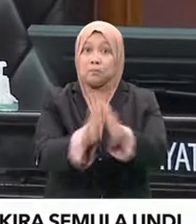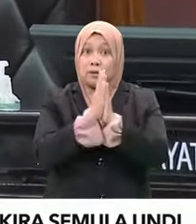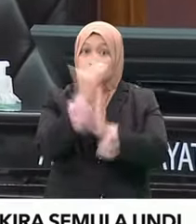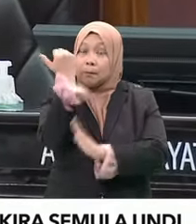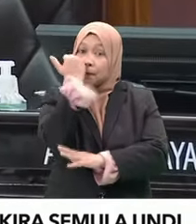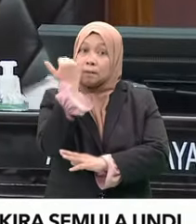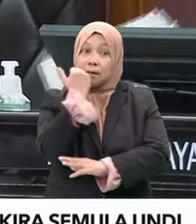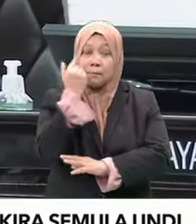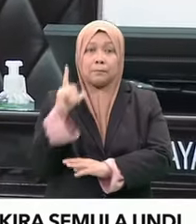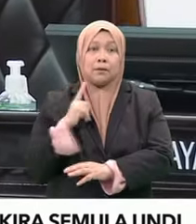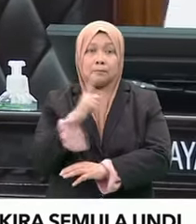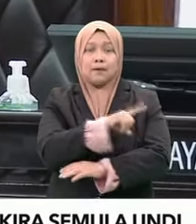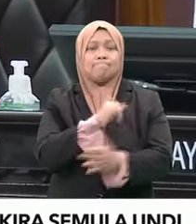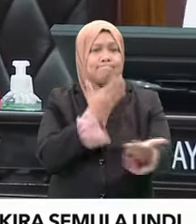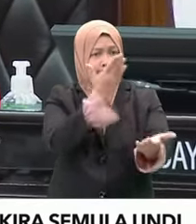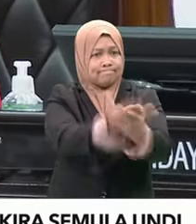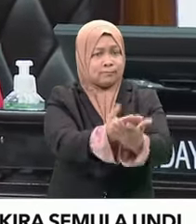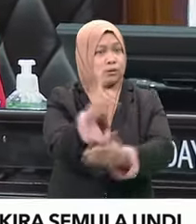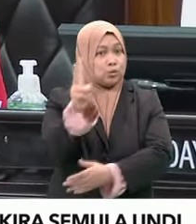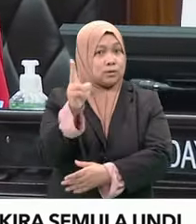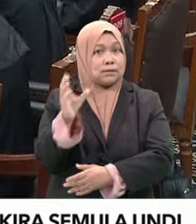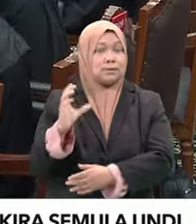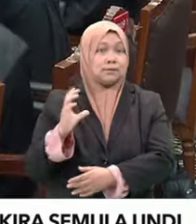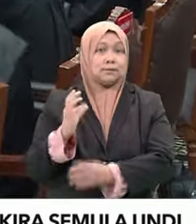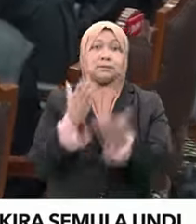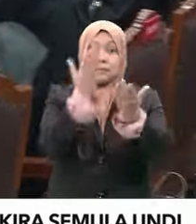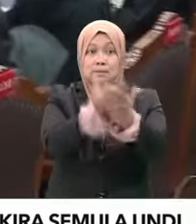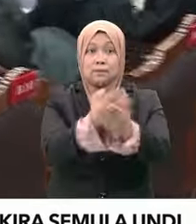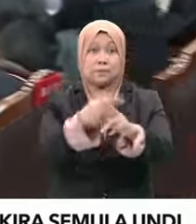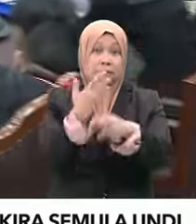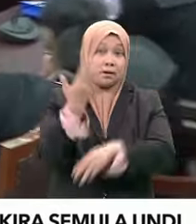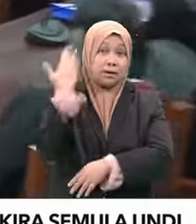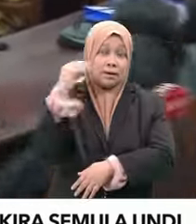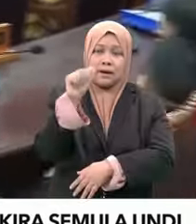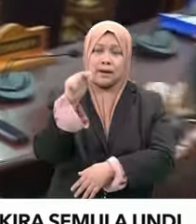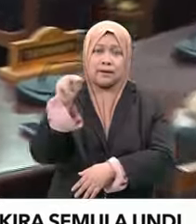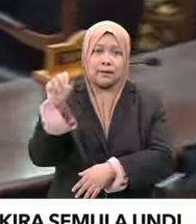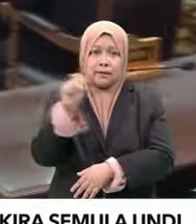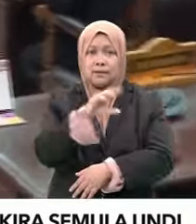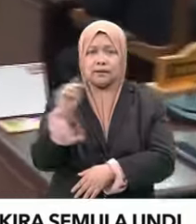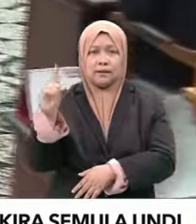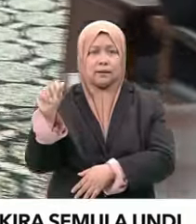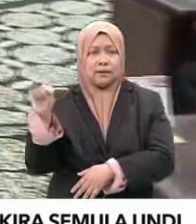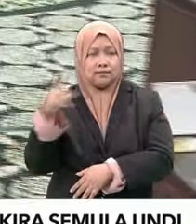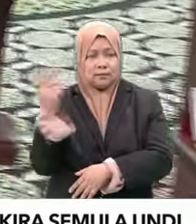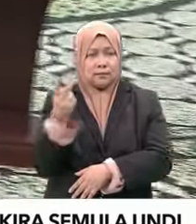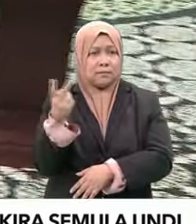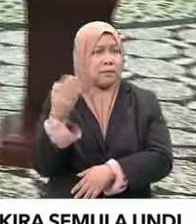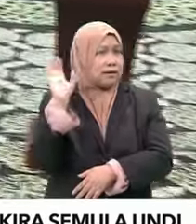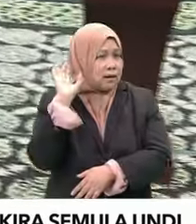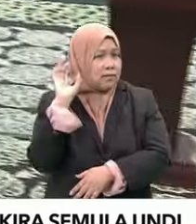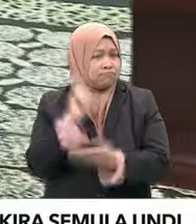Mahkamah Perlembagaan itu dikemukakan oleh dua calon presiden dalam pemilihan lalu, Anies Baswedan dan Ganjar Pranowo.